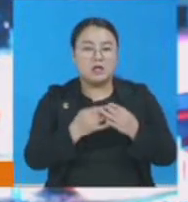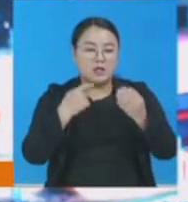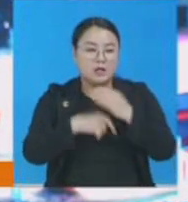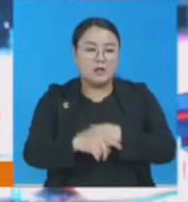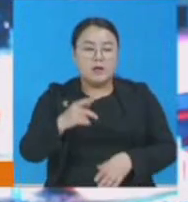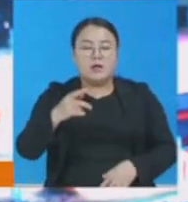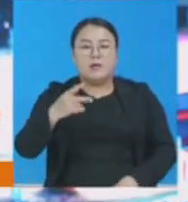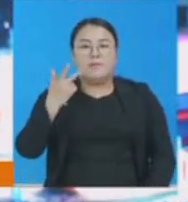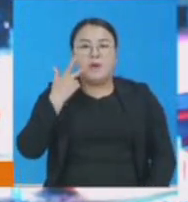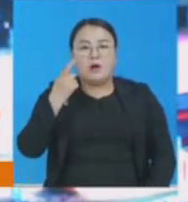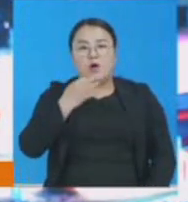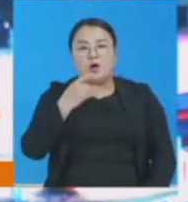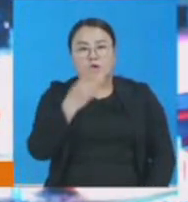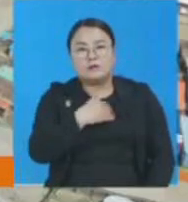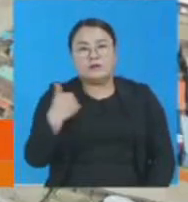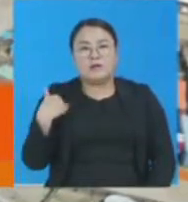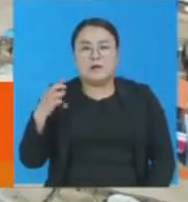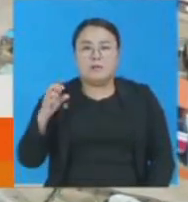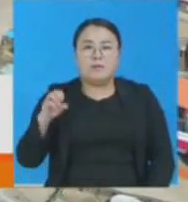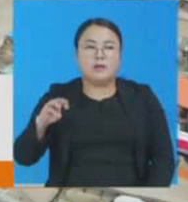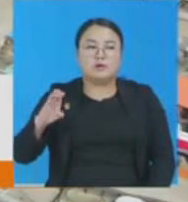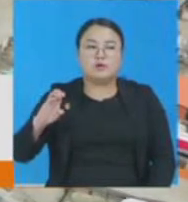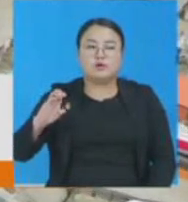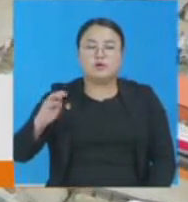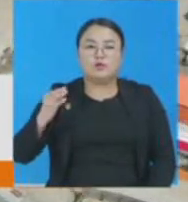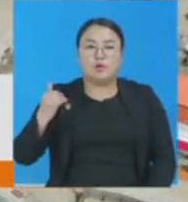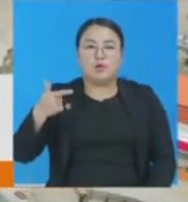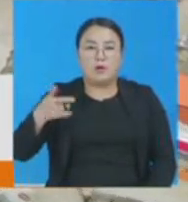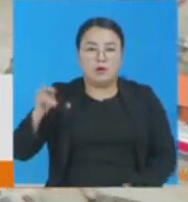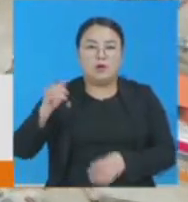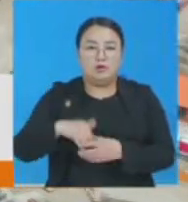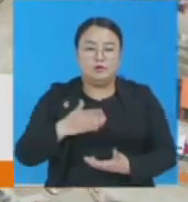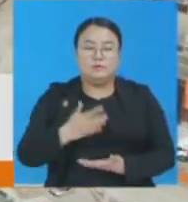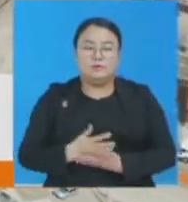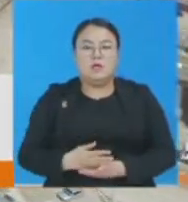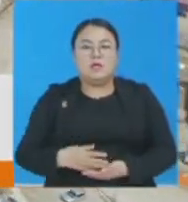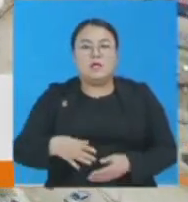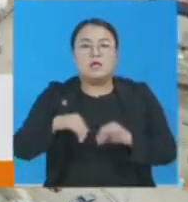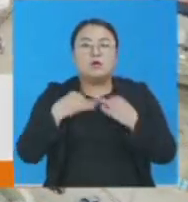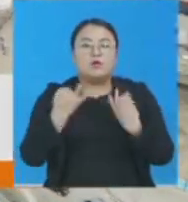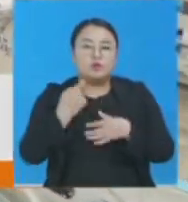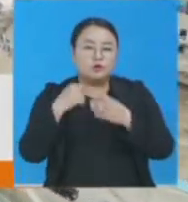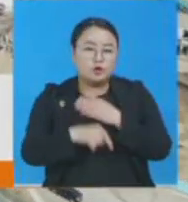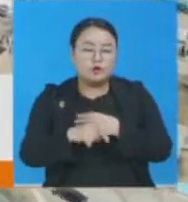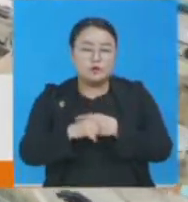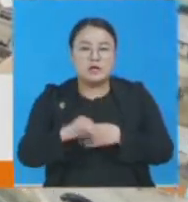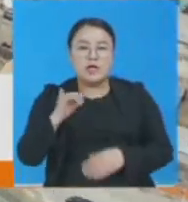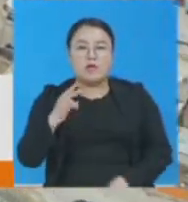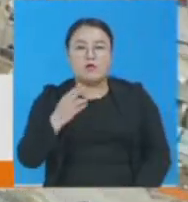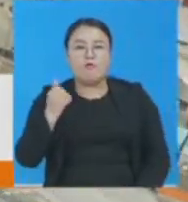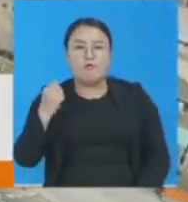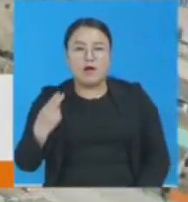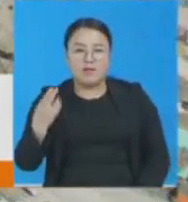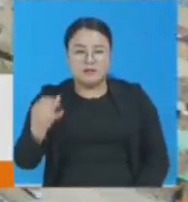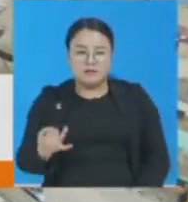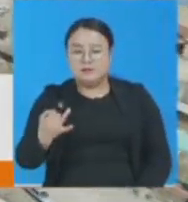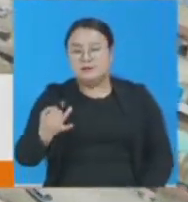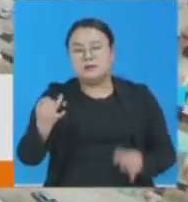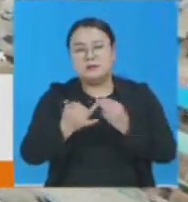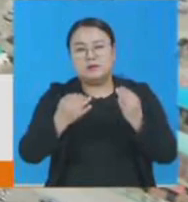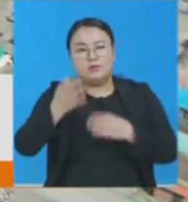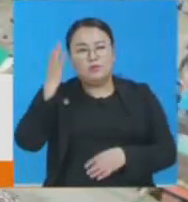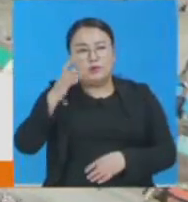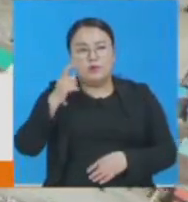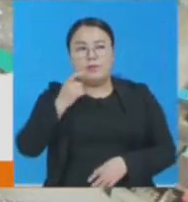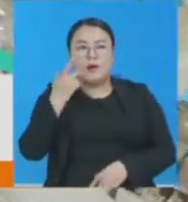хорооны дарга Батчугар оролцлоо. Улсын хурлын инновац цахим бодлогын банкны хороо манлайлж цахим хөгжлийг дэмжих хуулиудыг